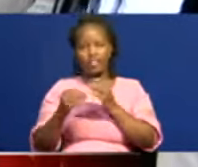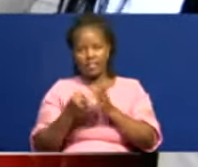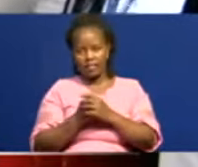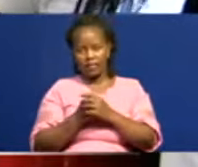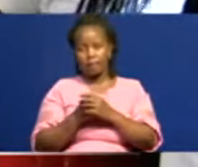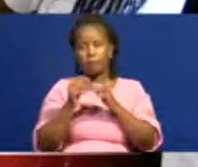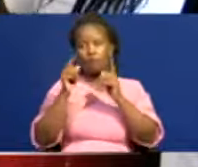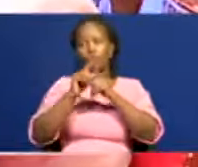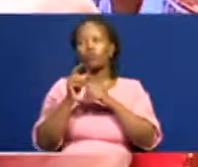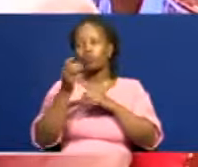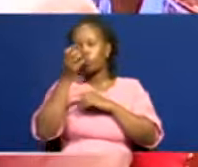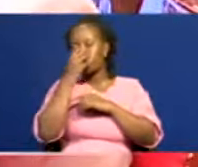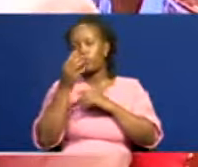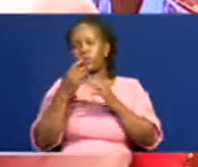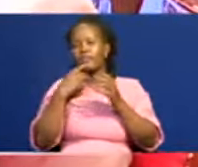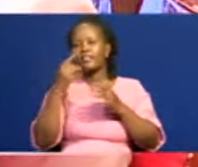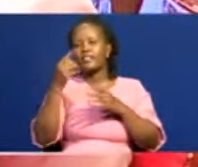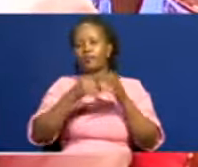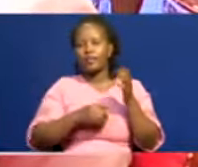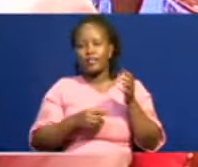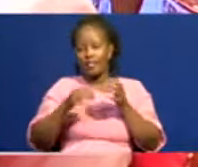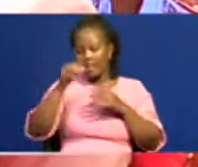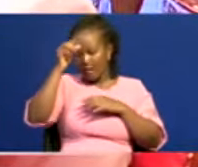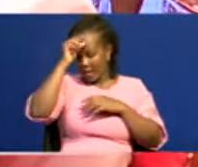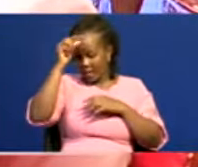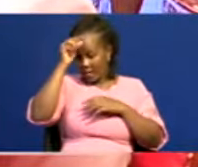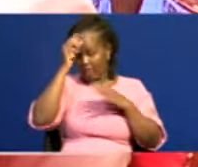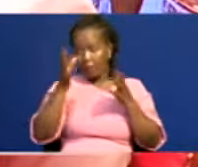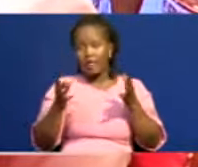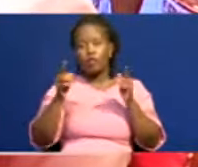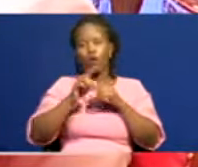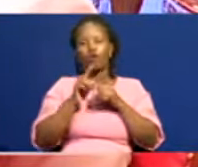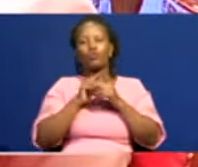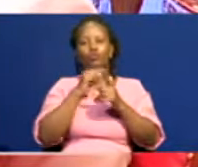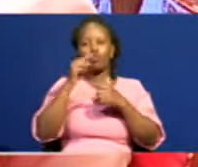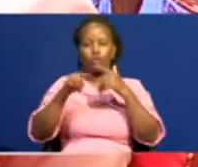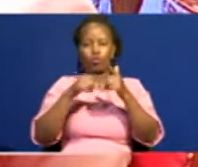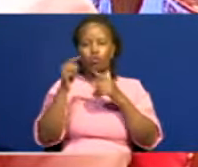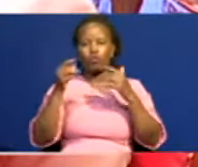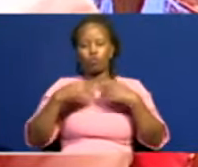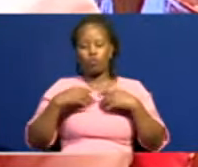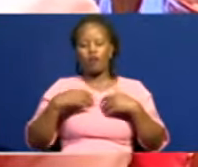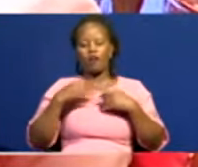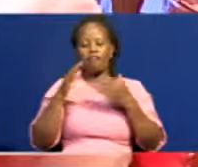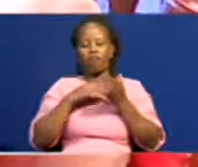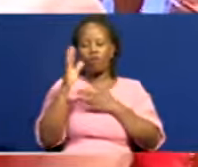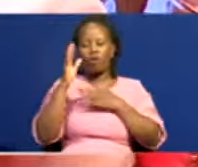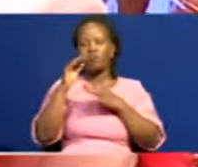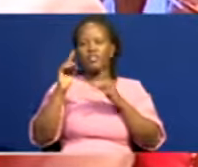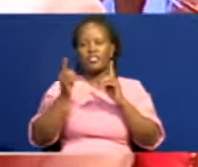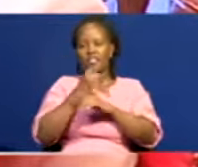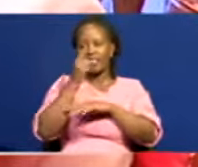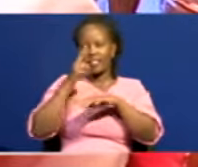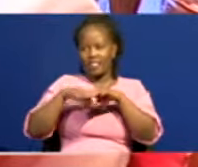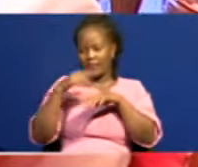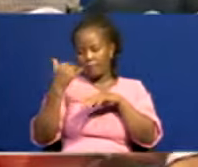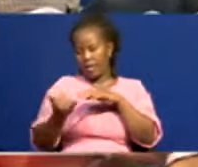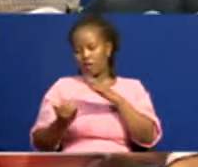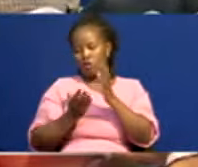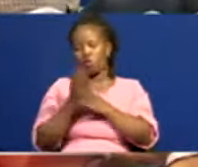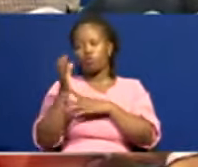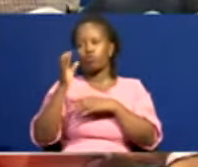haya, Rais Ruto anasema serikali inaimarisha maarifa ya ubunifu kuanzia umri mdogo kupitia mtaala mpya wa